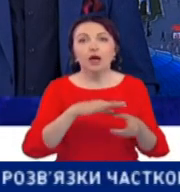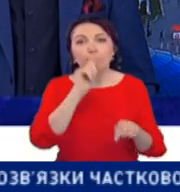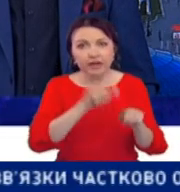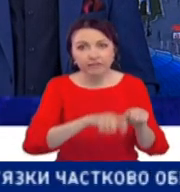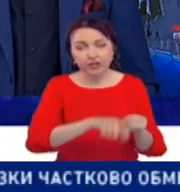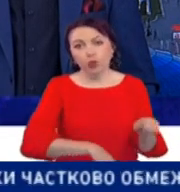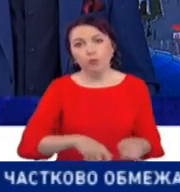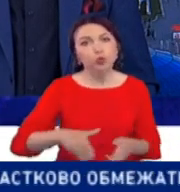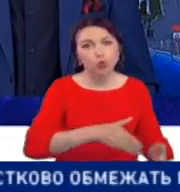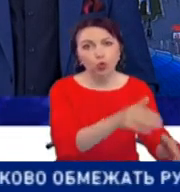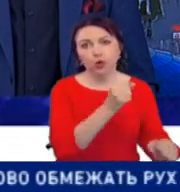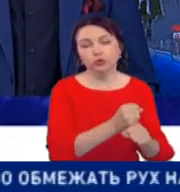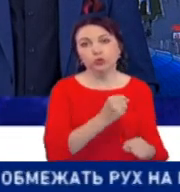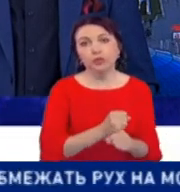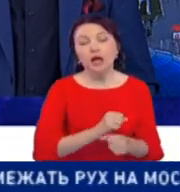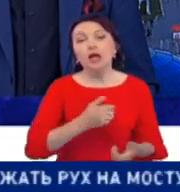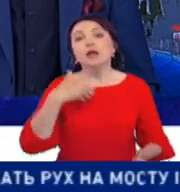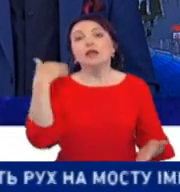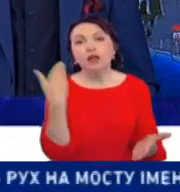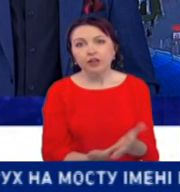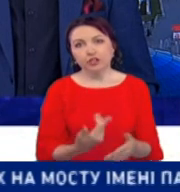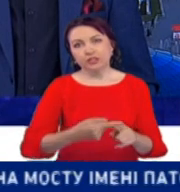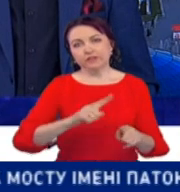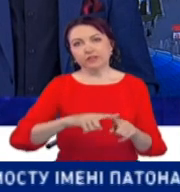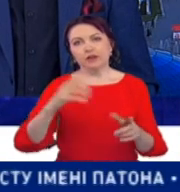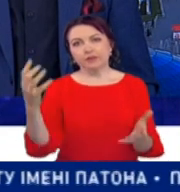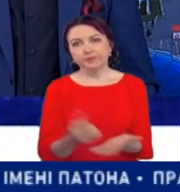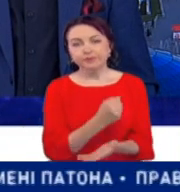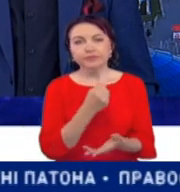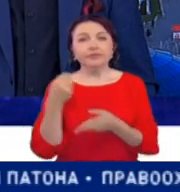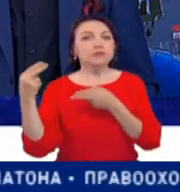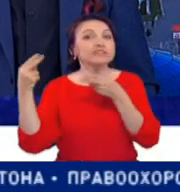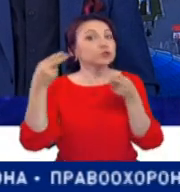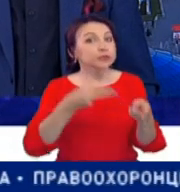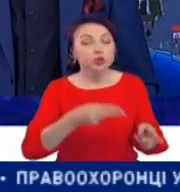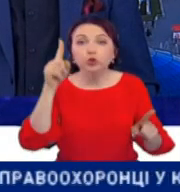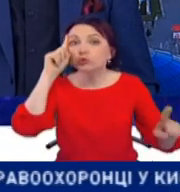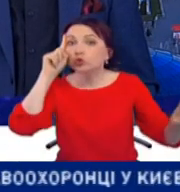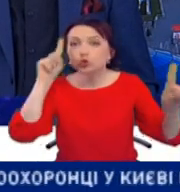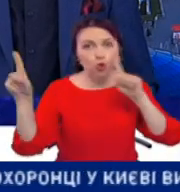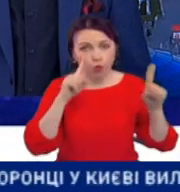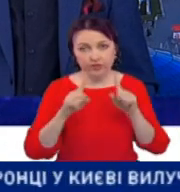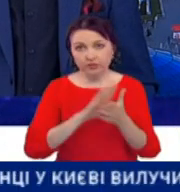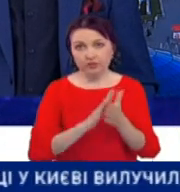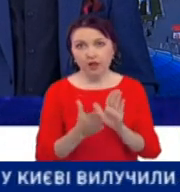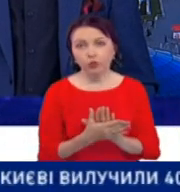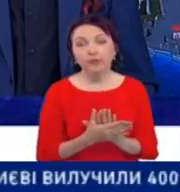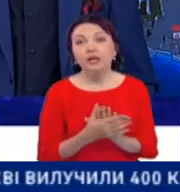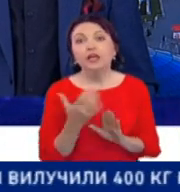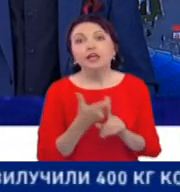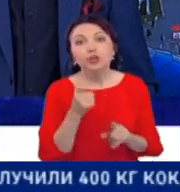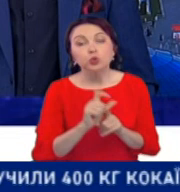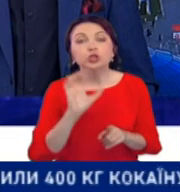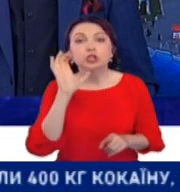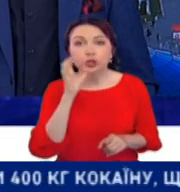перевірку по дорогам зробити. І нарешті це все народилося. Але вони приїхали, і вони були шоковані взагалі станом області. І дуже